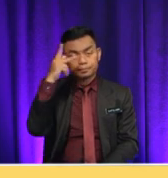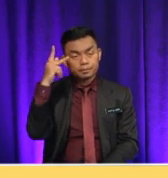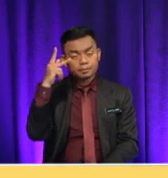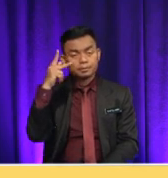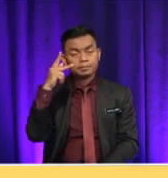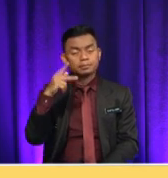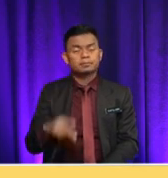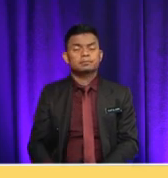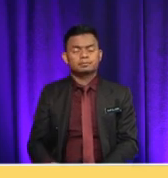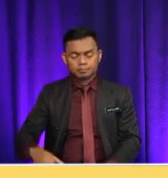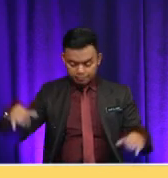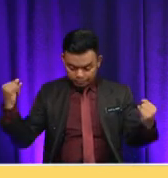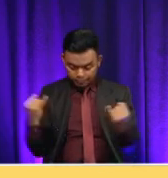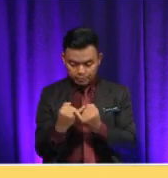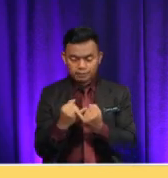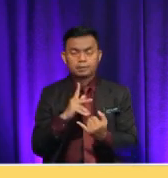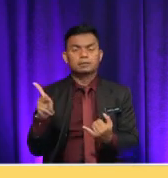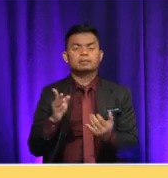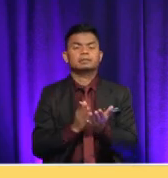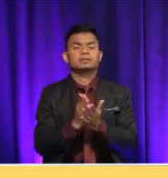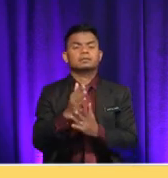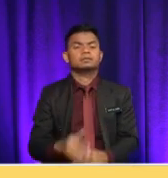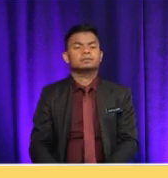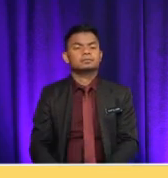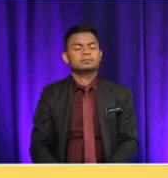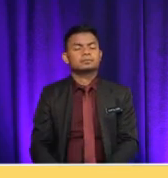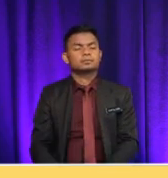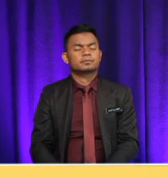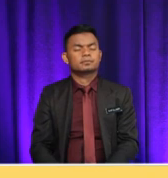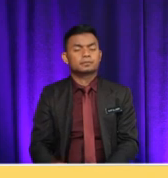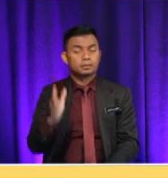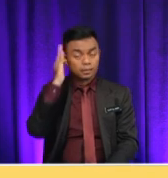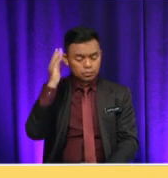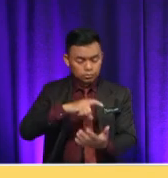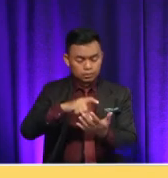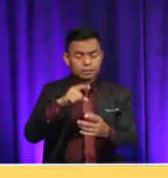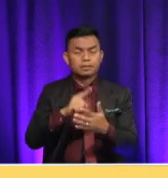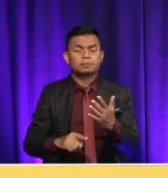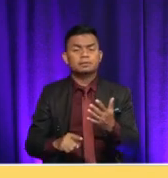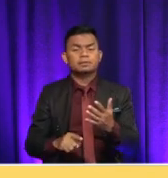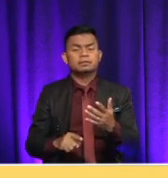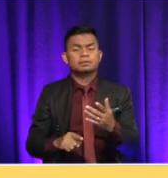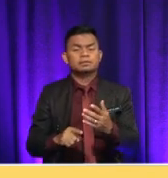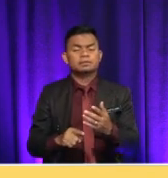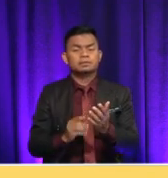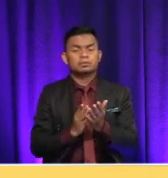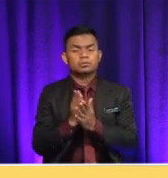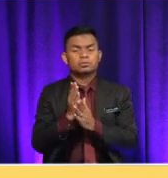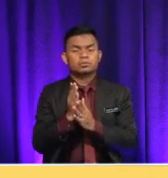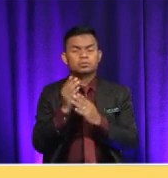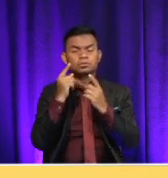kenal apa lukisannya apa sudah dituliskan jawaban jangan tulis jejarian tulis